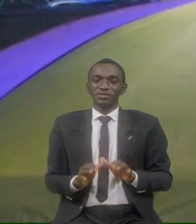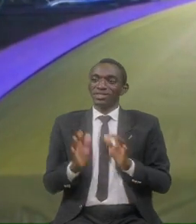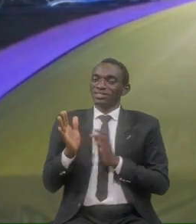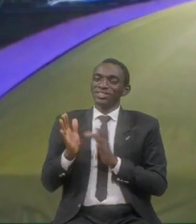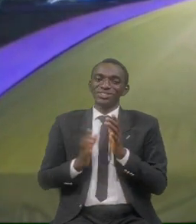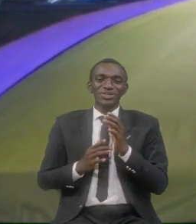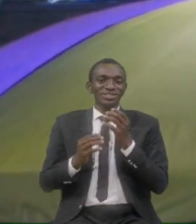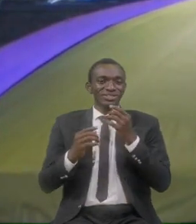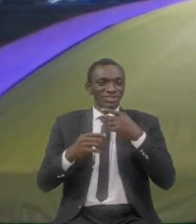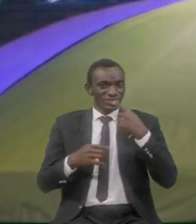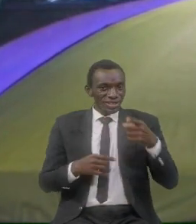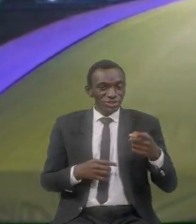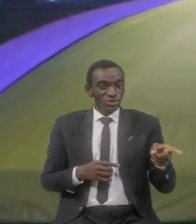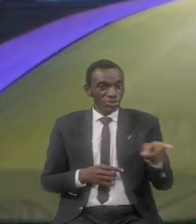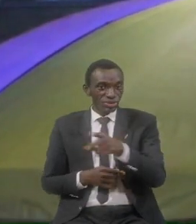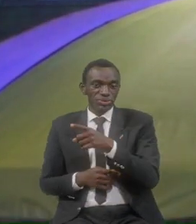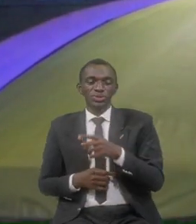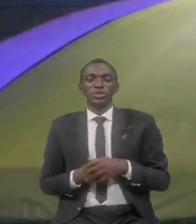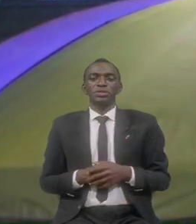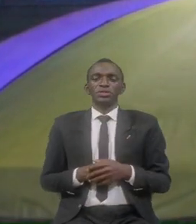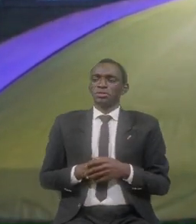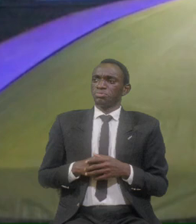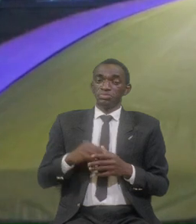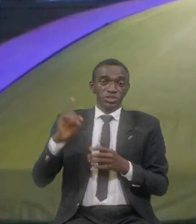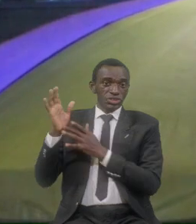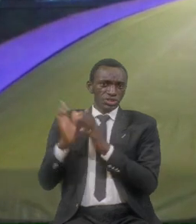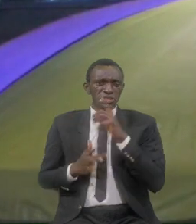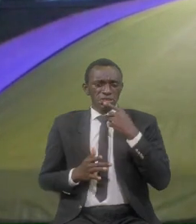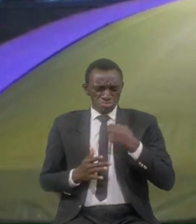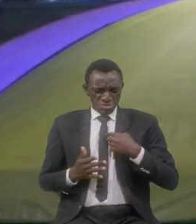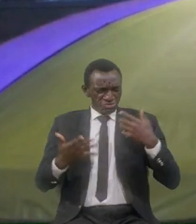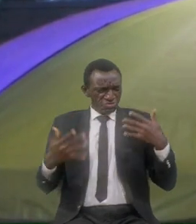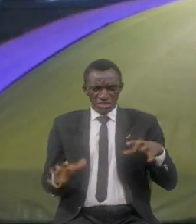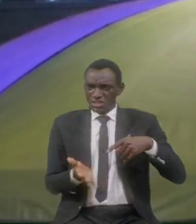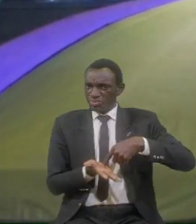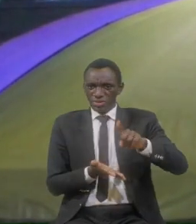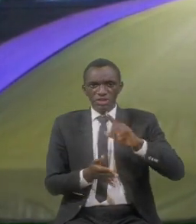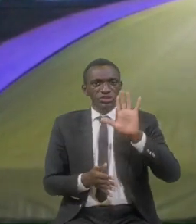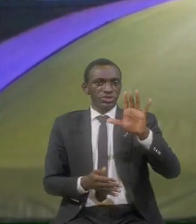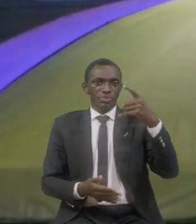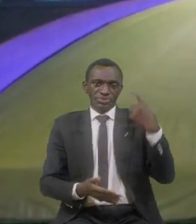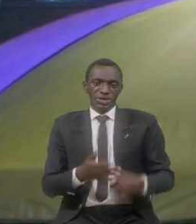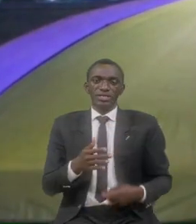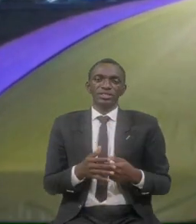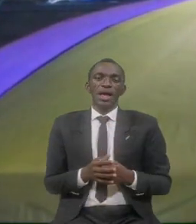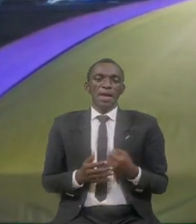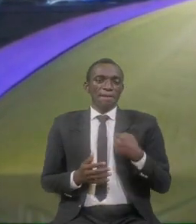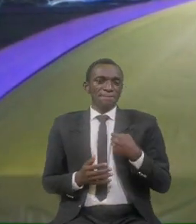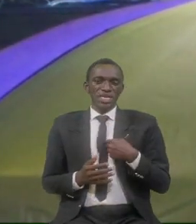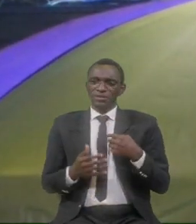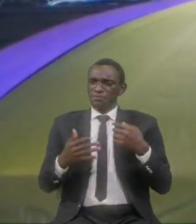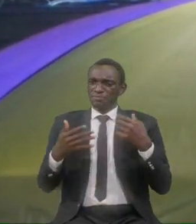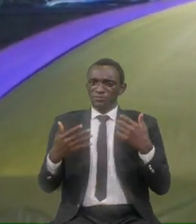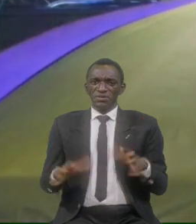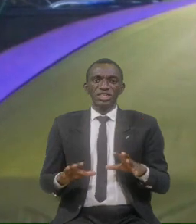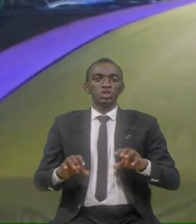para sultian ka. I paid the whole price. Og iyang gibayaran ang tanang presyo. I provide everything. Akong gitagbo ang tanan.